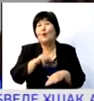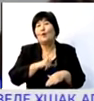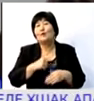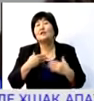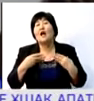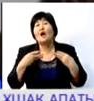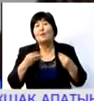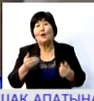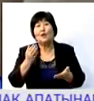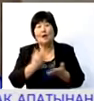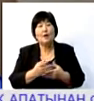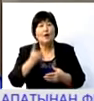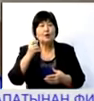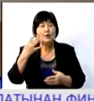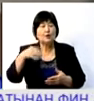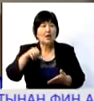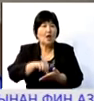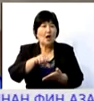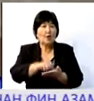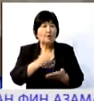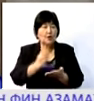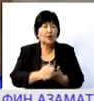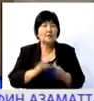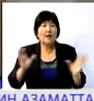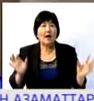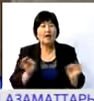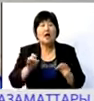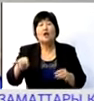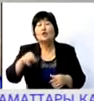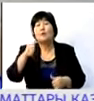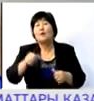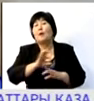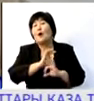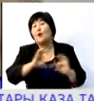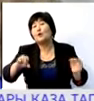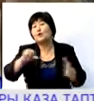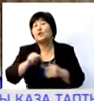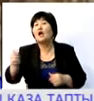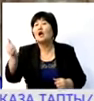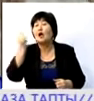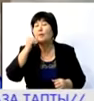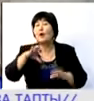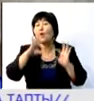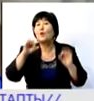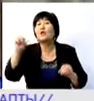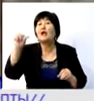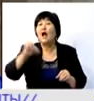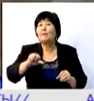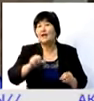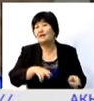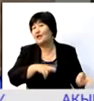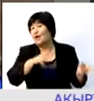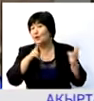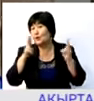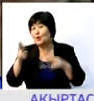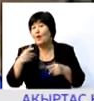репертуарымен баурап алды. 140 мүшесі бар ансамбль республикалық байқаудан үздік шығып, Мәскеудің өнер апталығына жолдама алды.